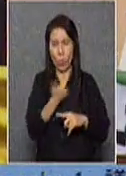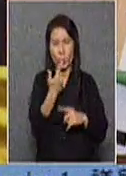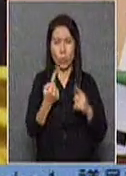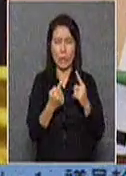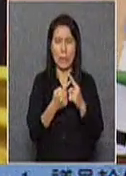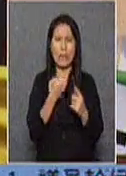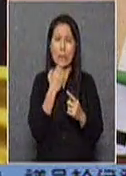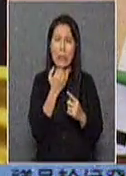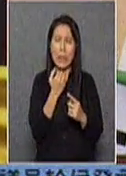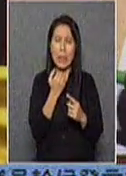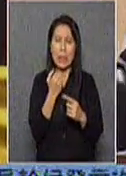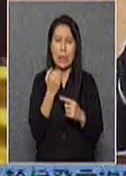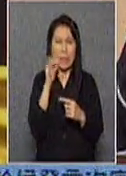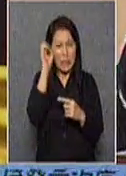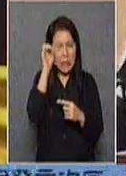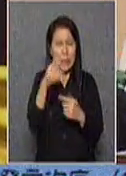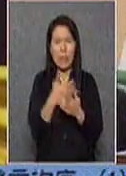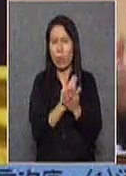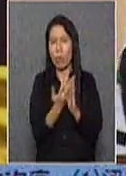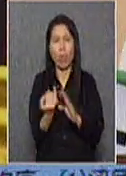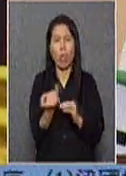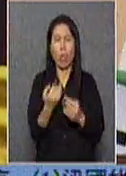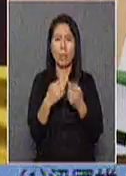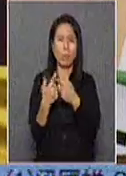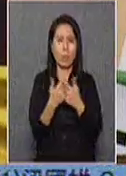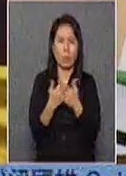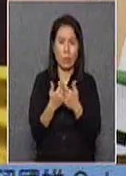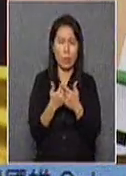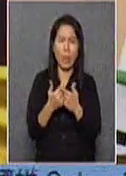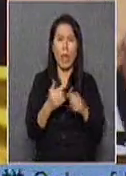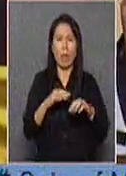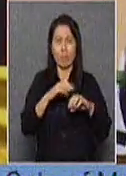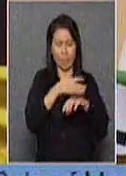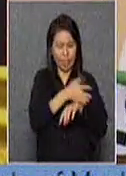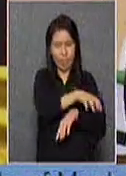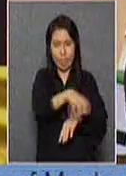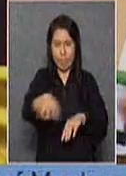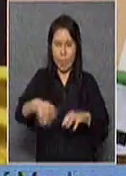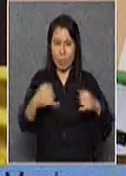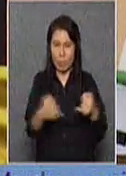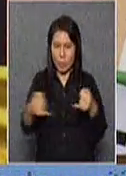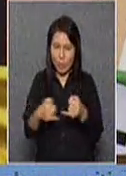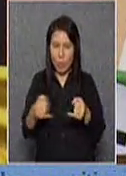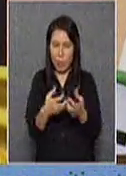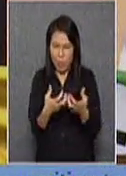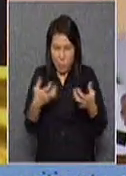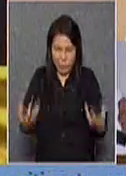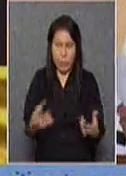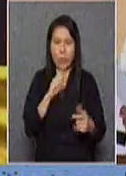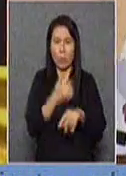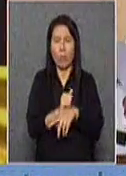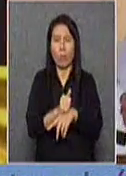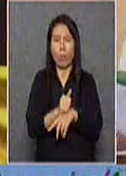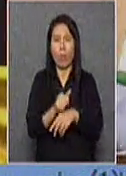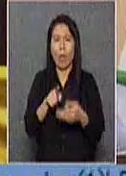起極大的爭論，必然引起呢一個嘅社群的對立，甚至是社群的撕裂。劉皇發議員很清楚